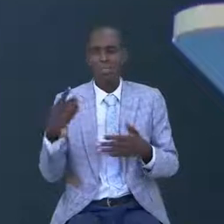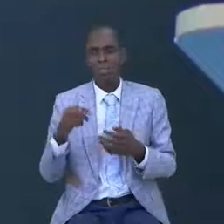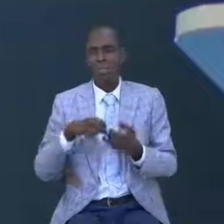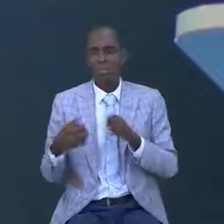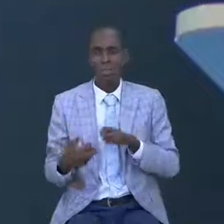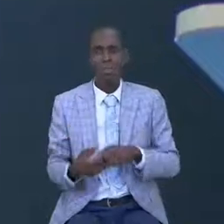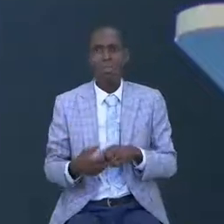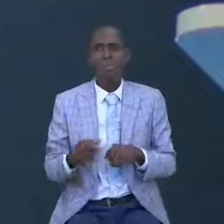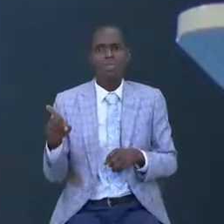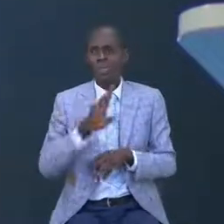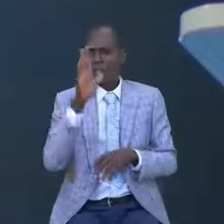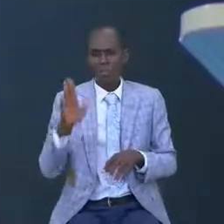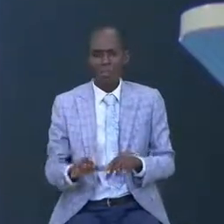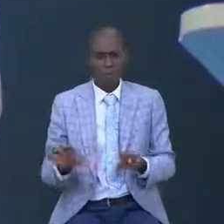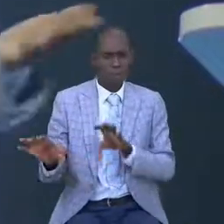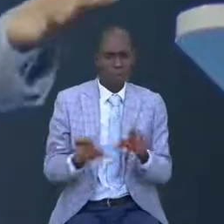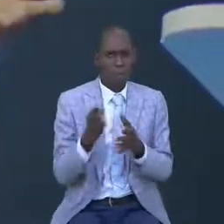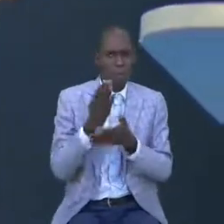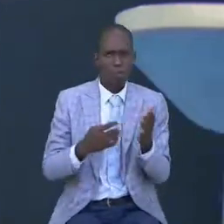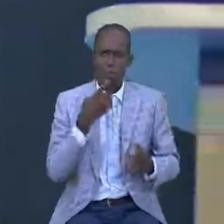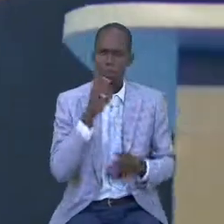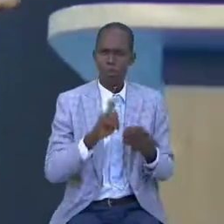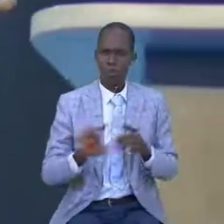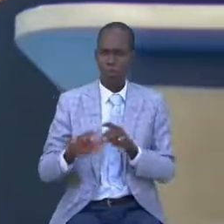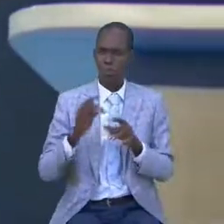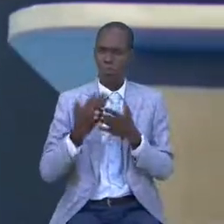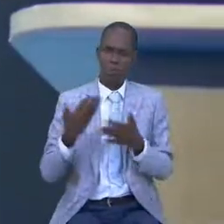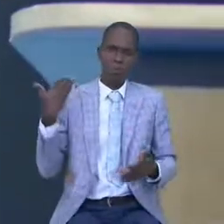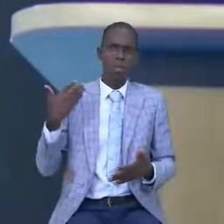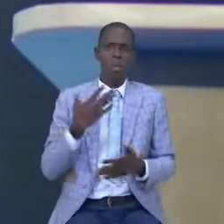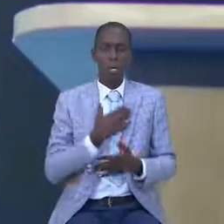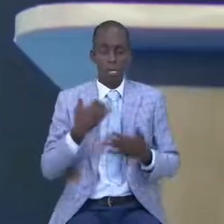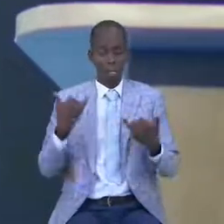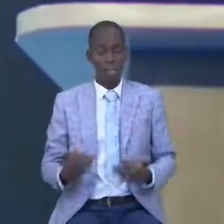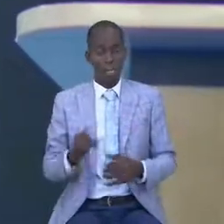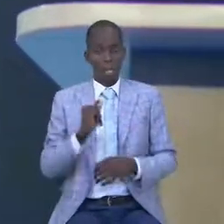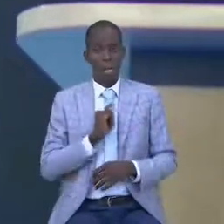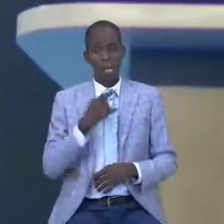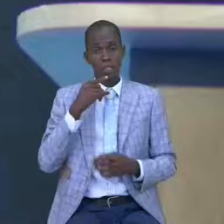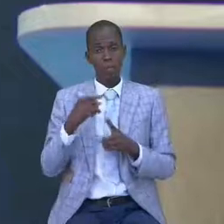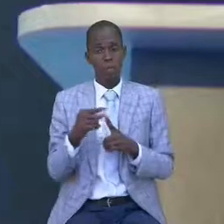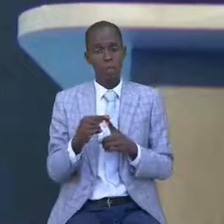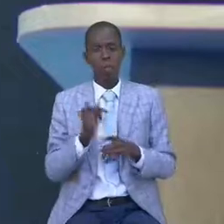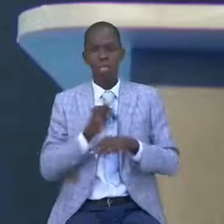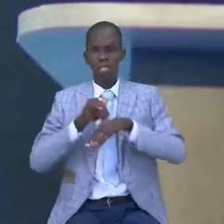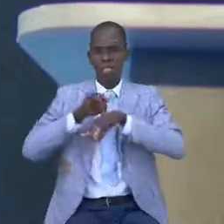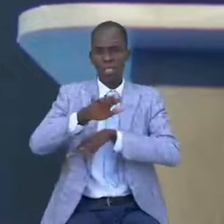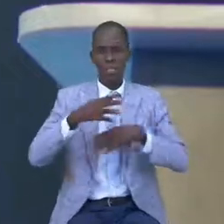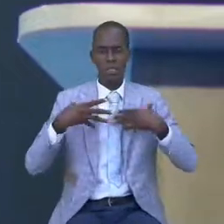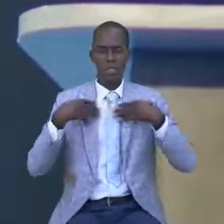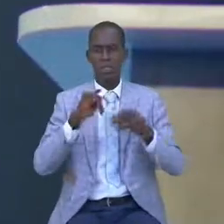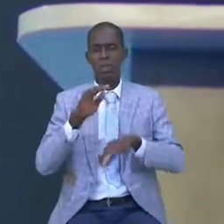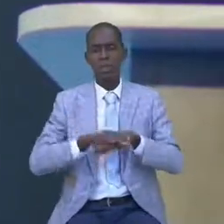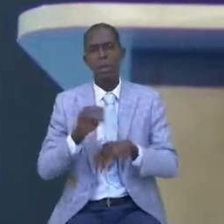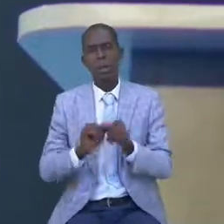la fracture, ou la paralysie, quel que soit le mal, ils n'ont jamais fait cela pour un long moment. Alors, moi, je parle